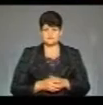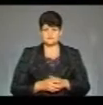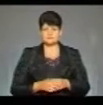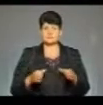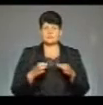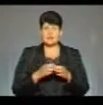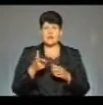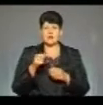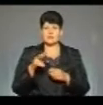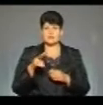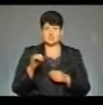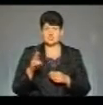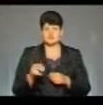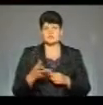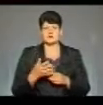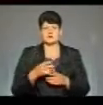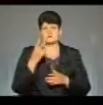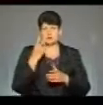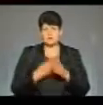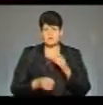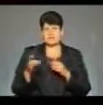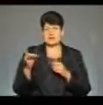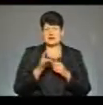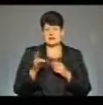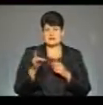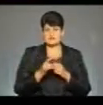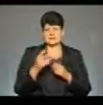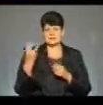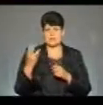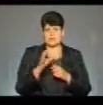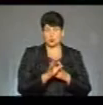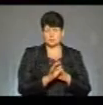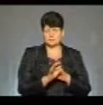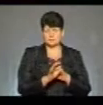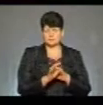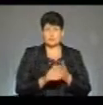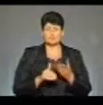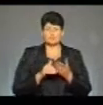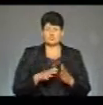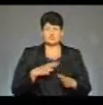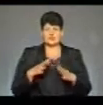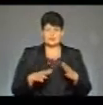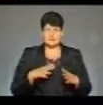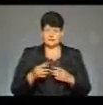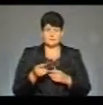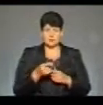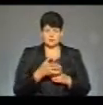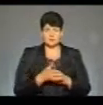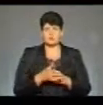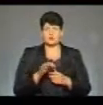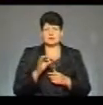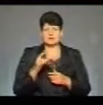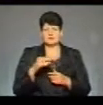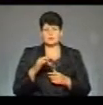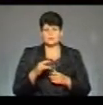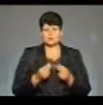Команда «Галичанка-ТНЕО-2» поступилася рівненській Регіні з рахунком 3-0. Помічник тренера команди тернополян Олена Туркула –